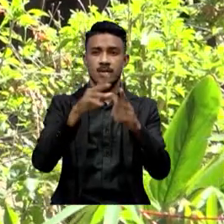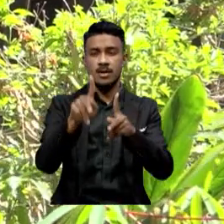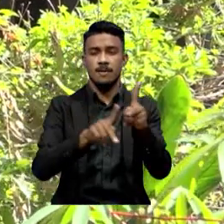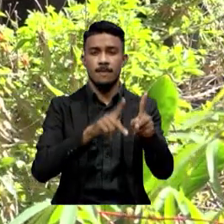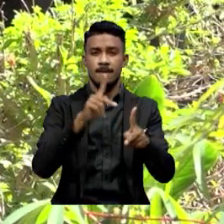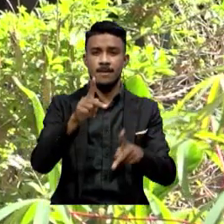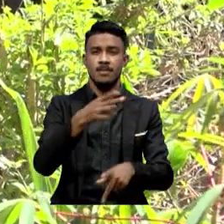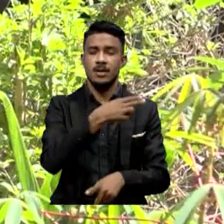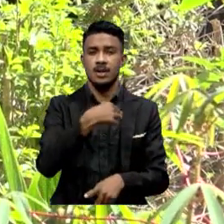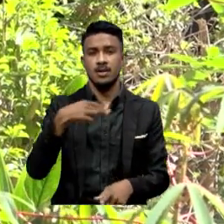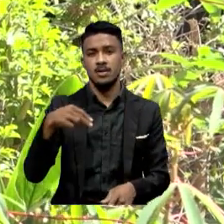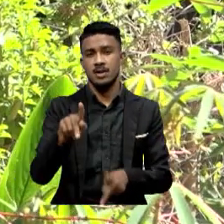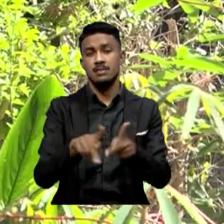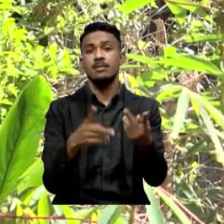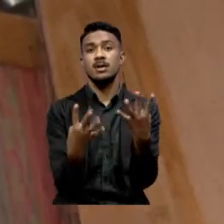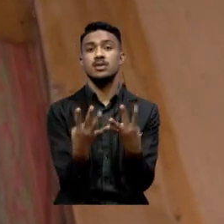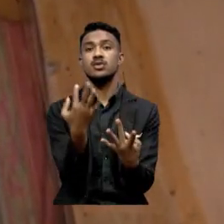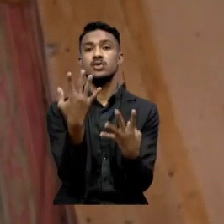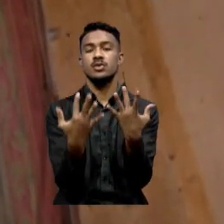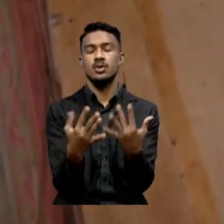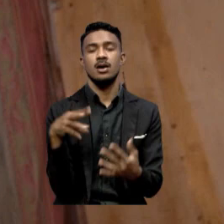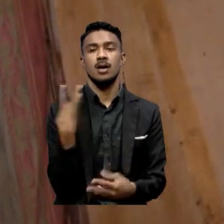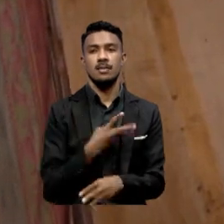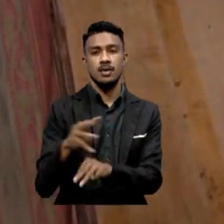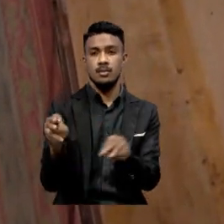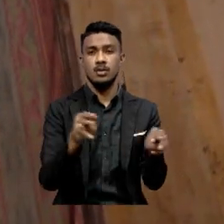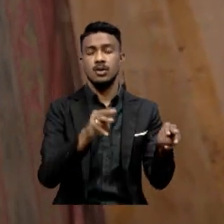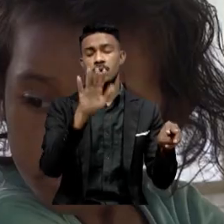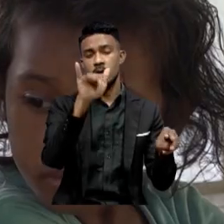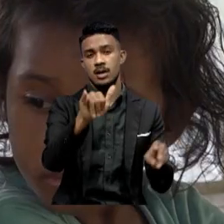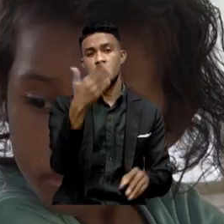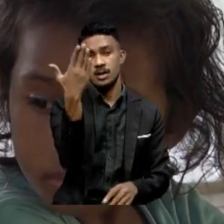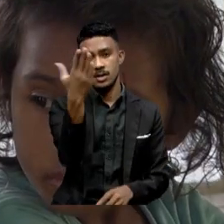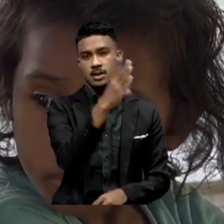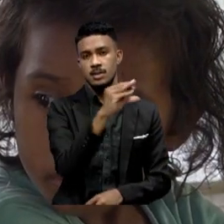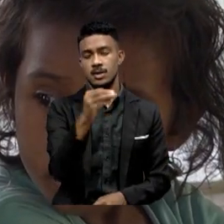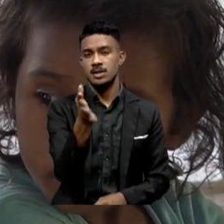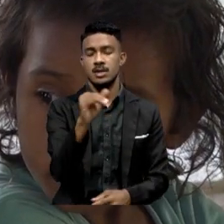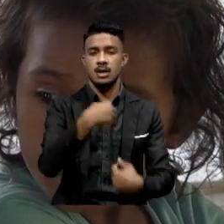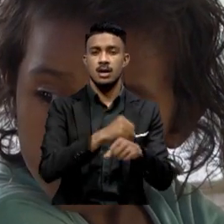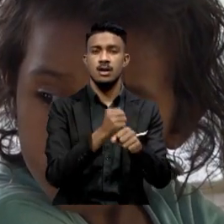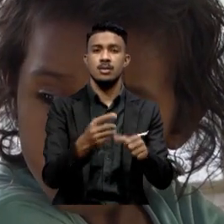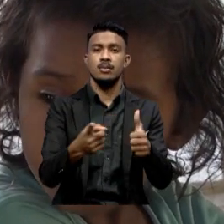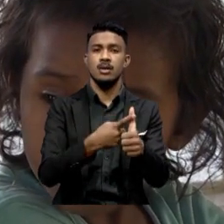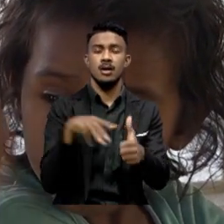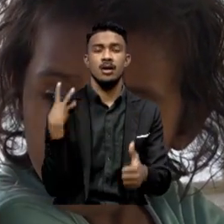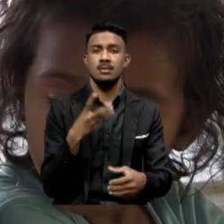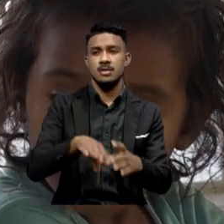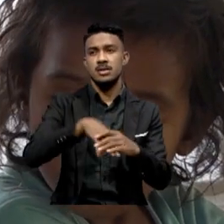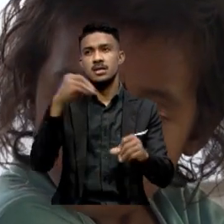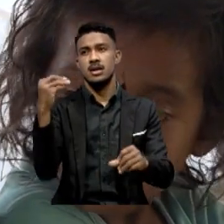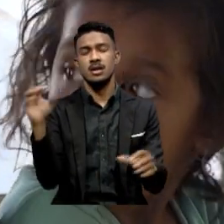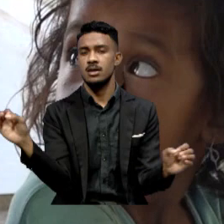emendonesia emasun utia. Ne bami muda idane ame hela hela hene. Ane sira mi halo permeru haru ka ame atsai ame lasai. Halo